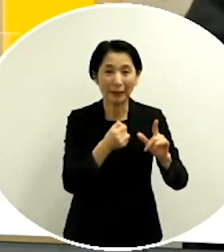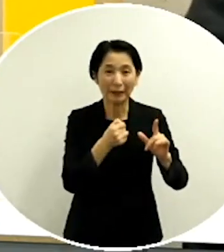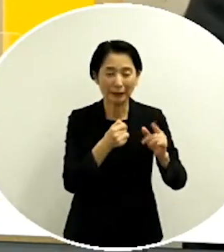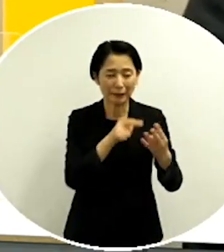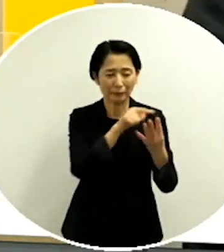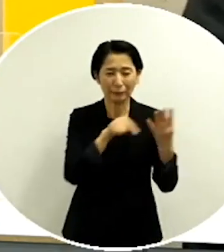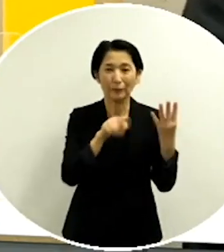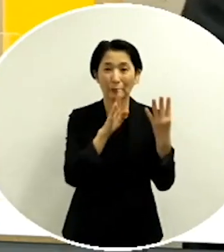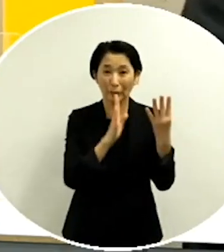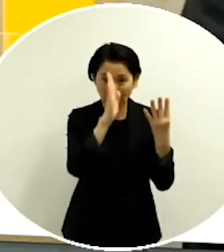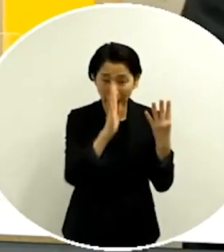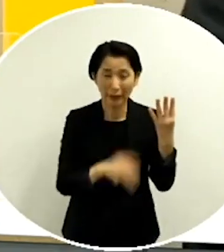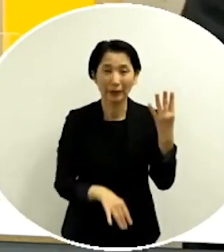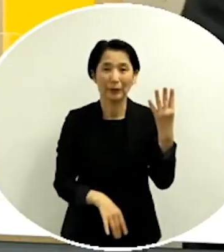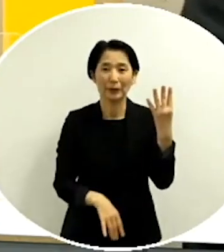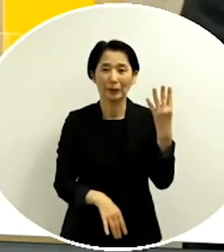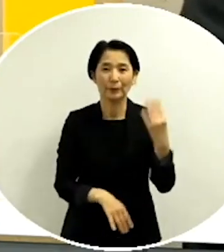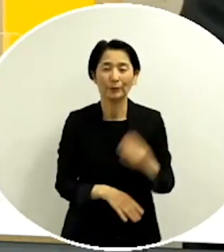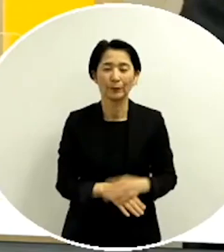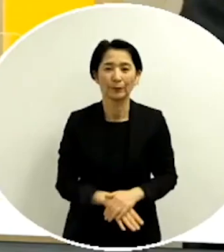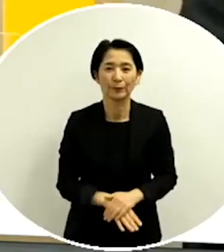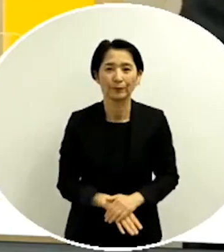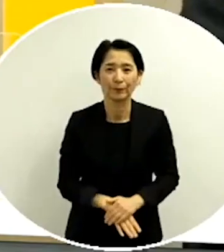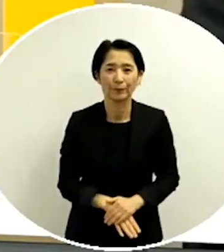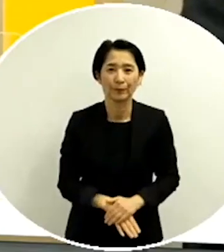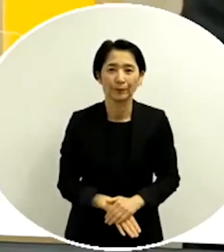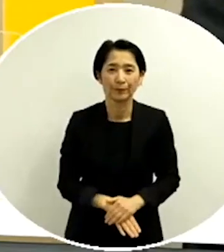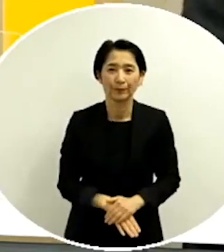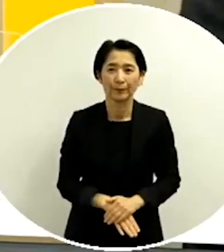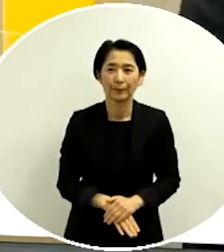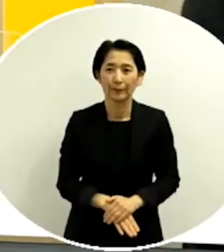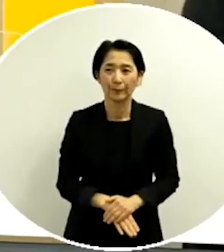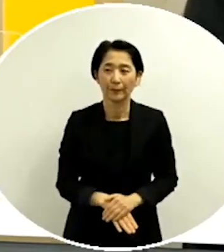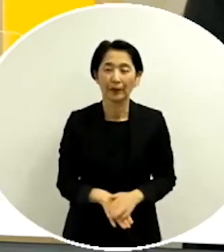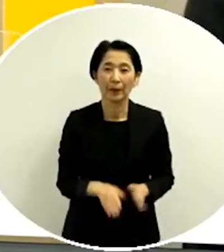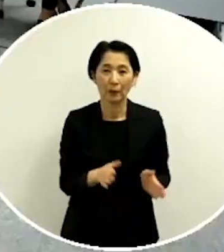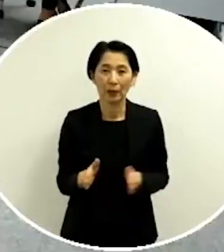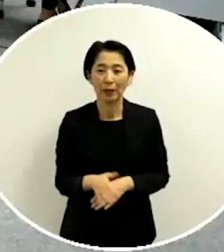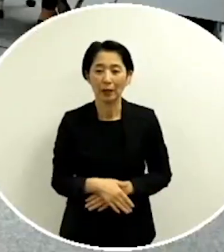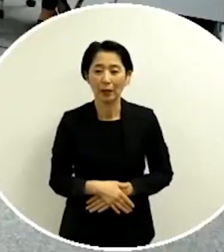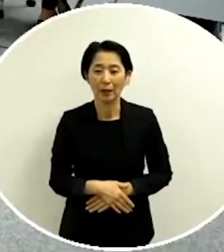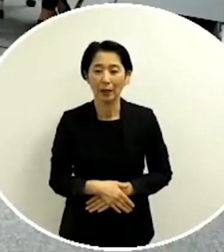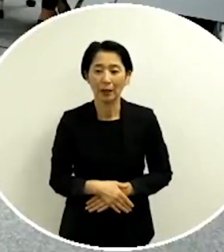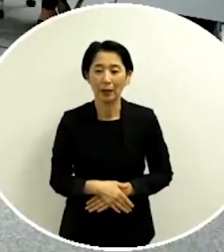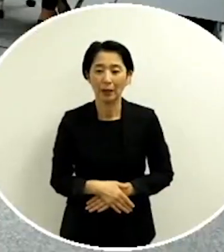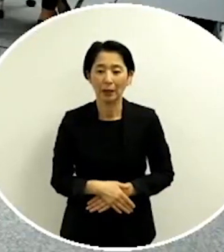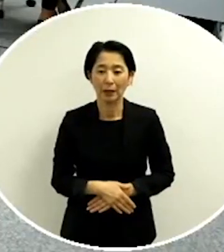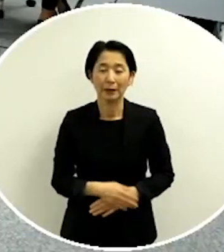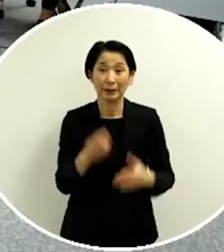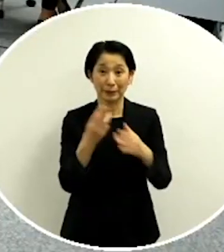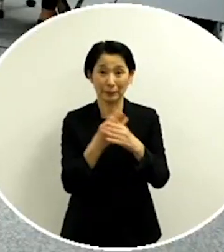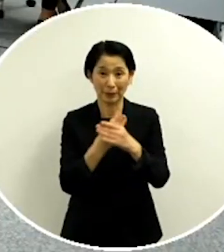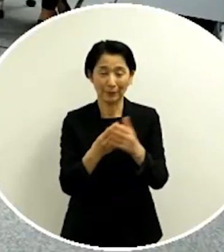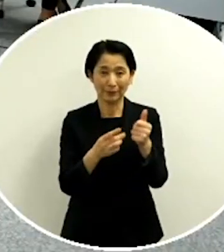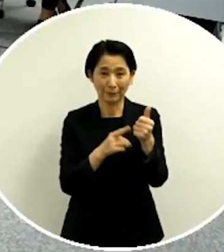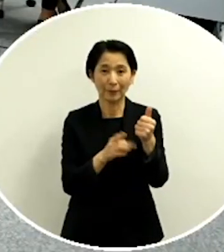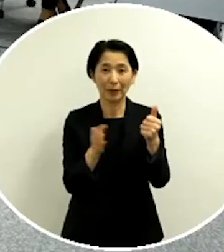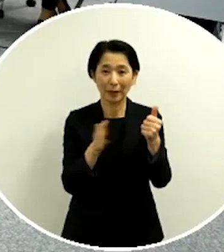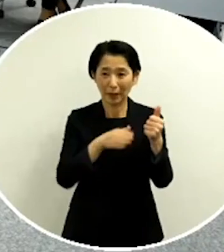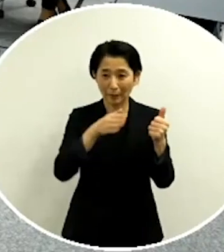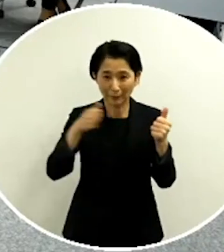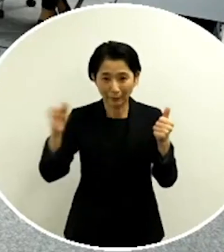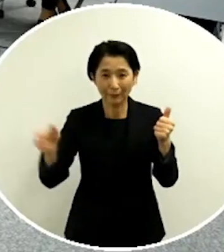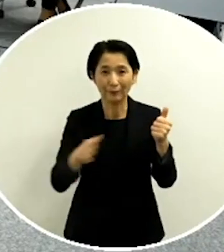短い子なんですけれども御発言をお願いしたいと思いますでは私と言ってまして自分がこれ18